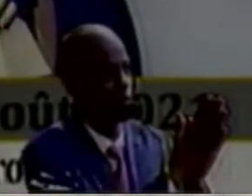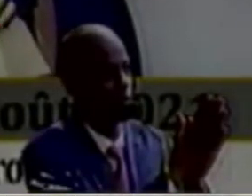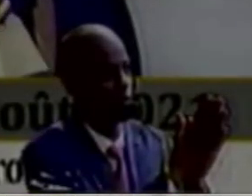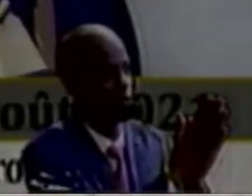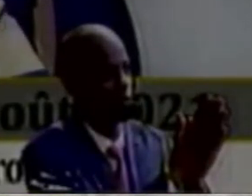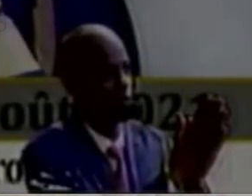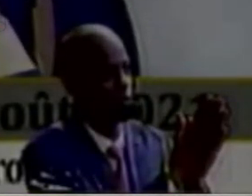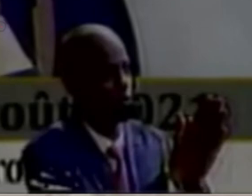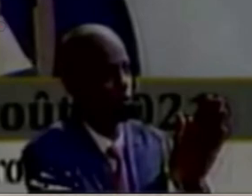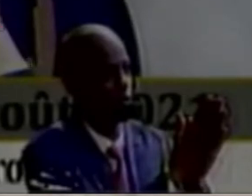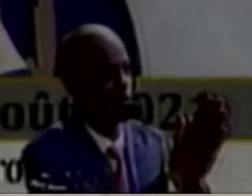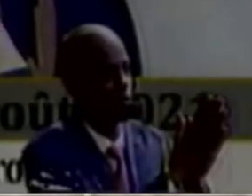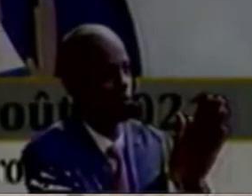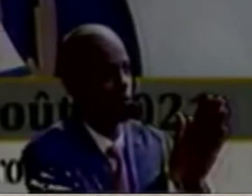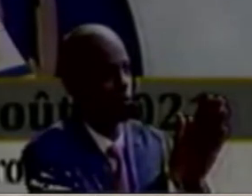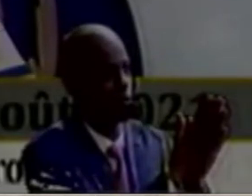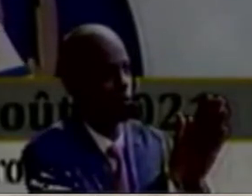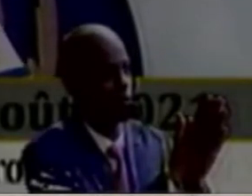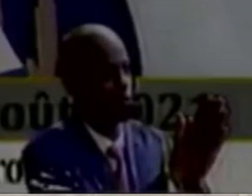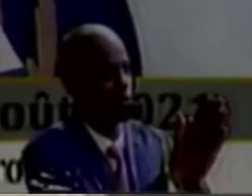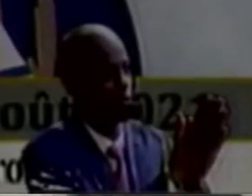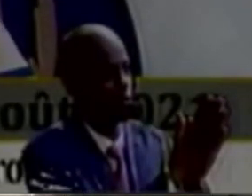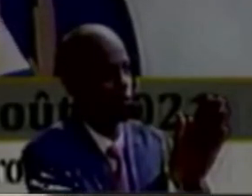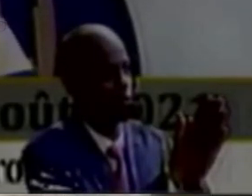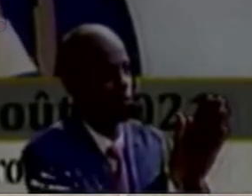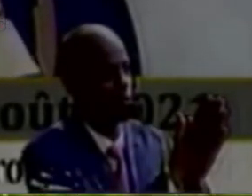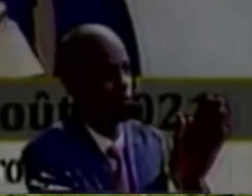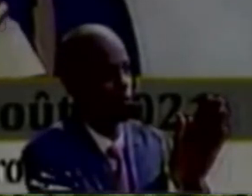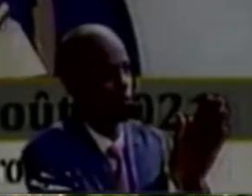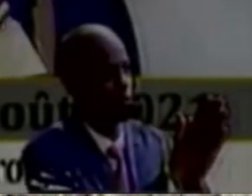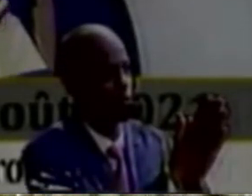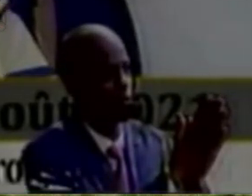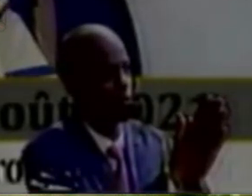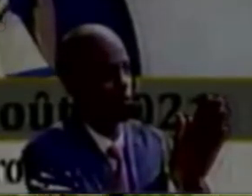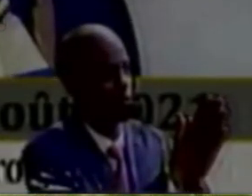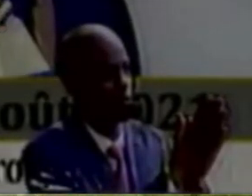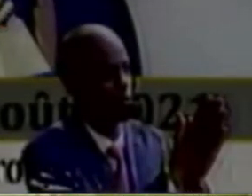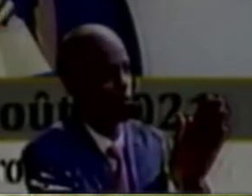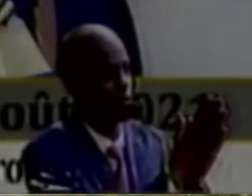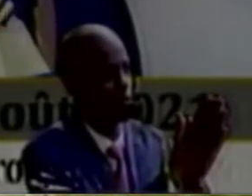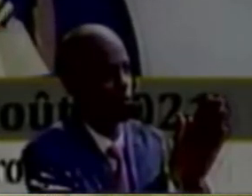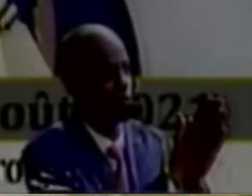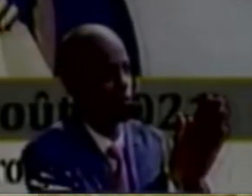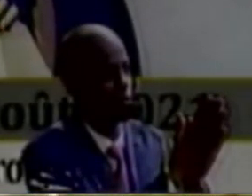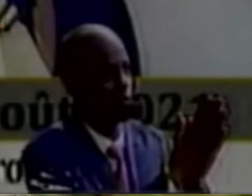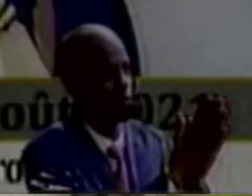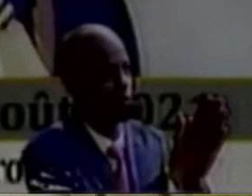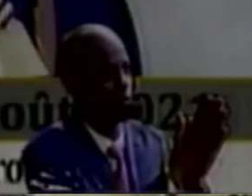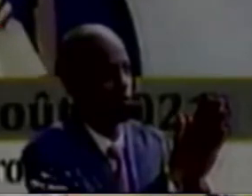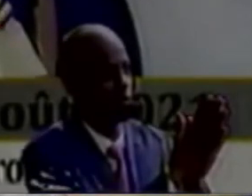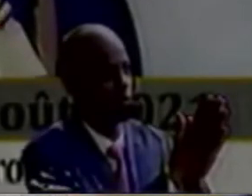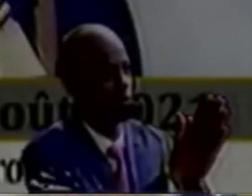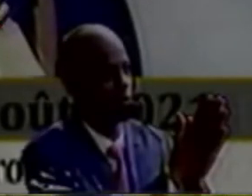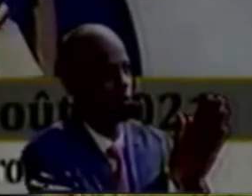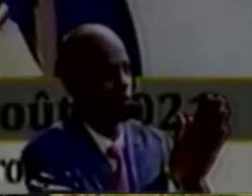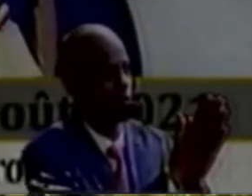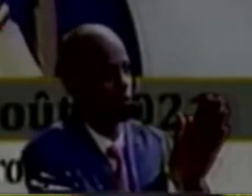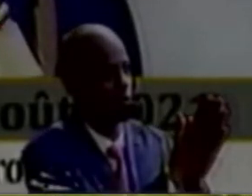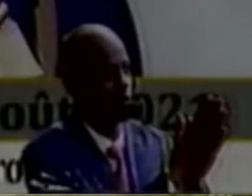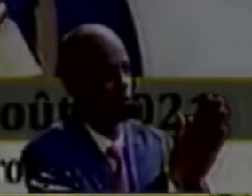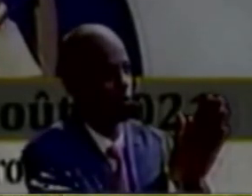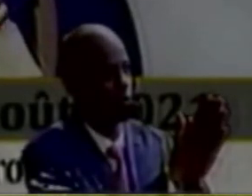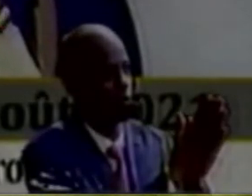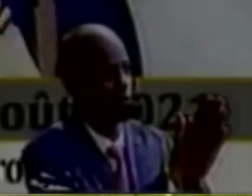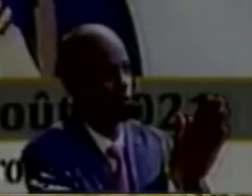122. N'a fait songer numéro ça, c'était numéro contact pour tout cas kidnapping yon moun ou bien